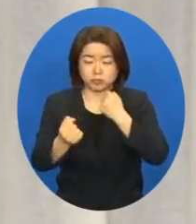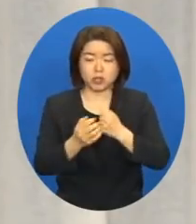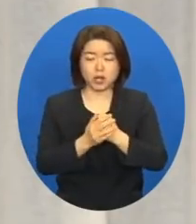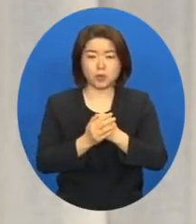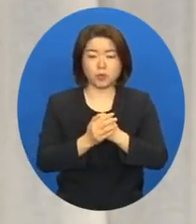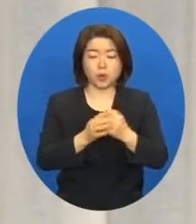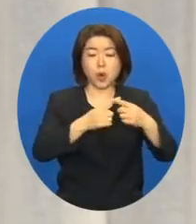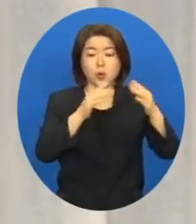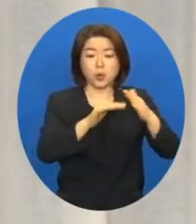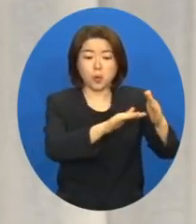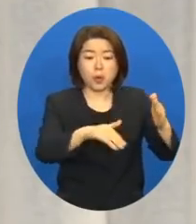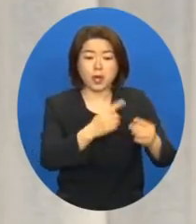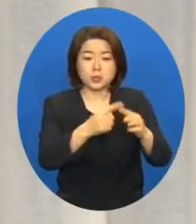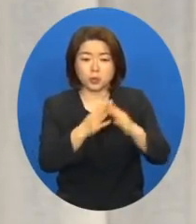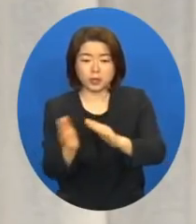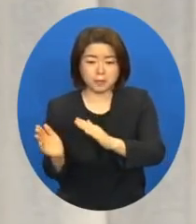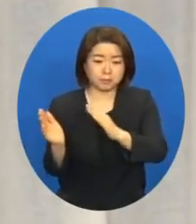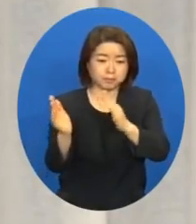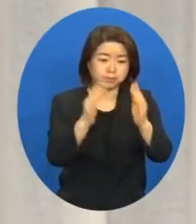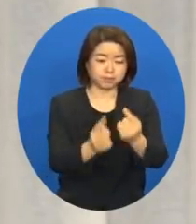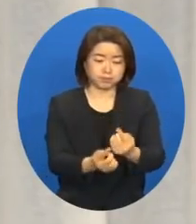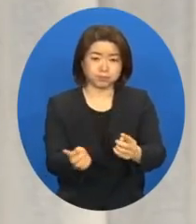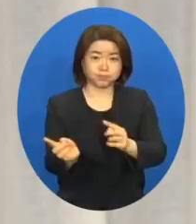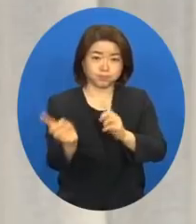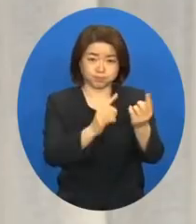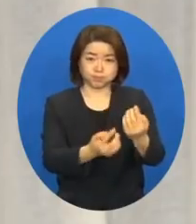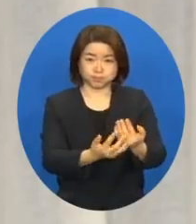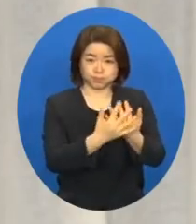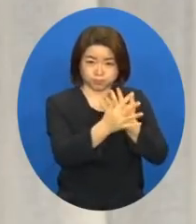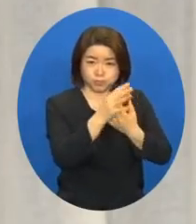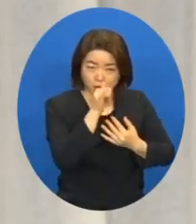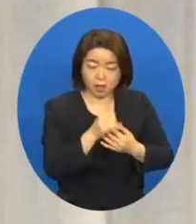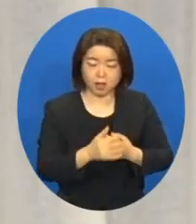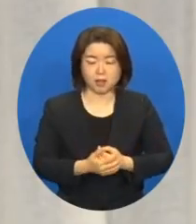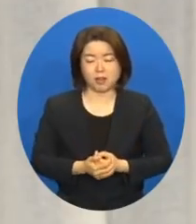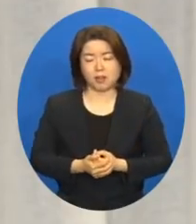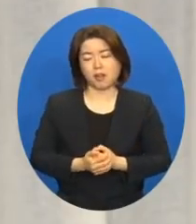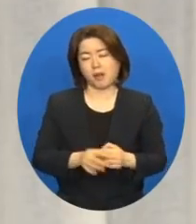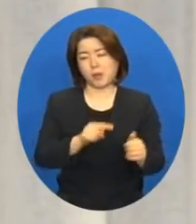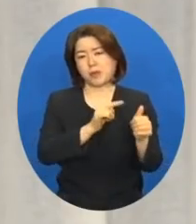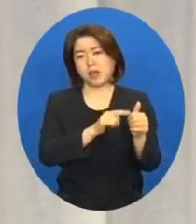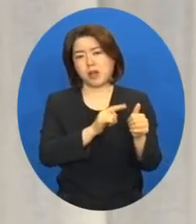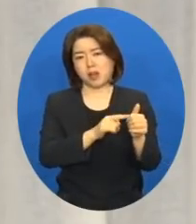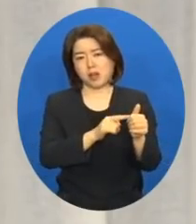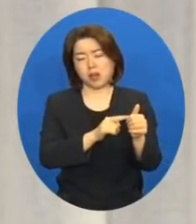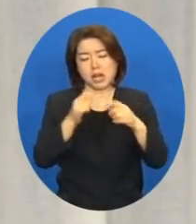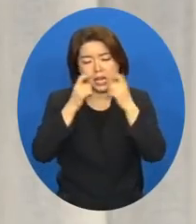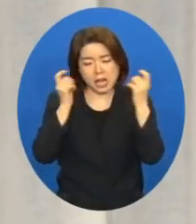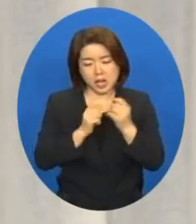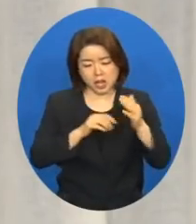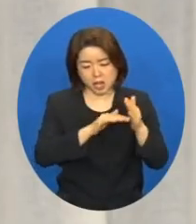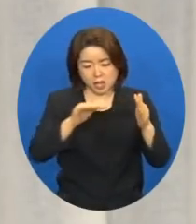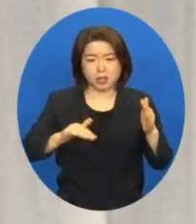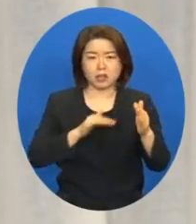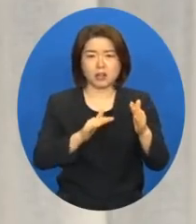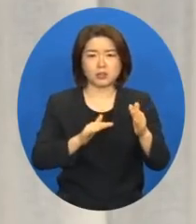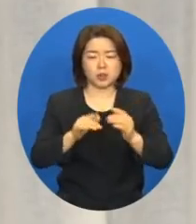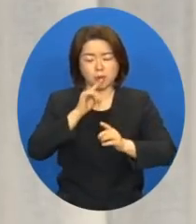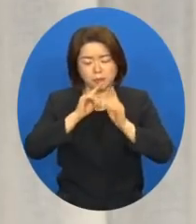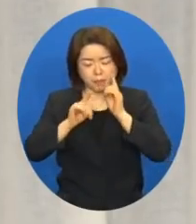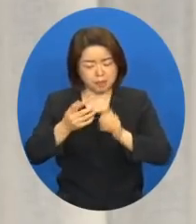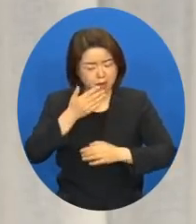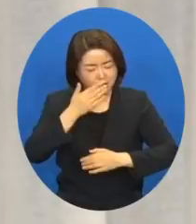그리고 부흥할 수도 있었어요. 그런데 허드슨 테일러 선교사님의 가정은 말할 수 없는 고통과